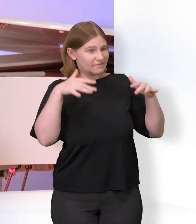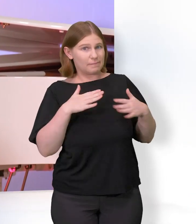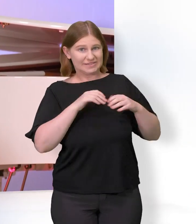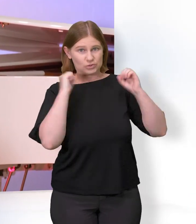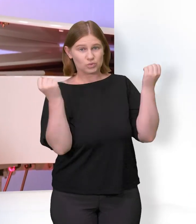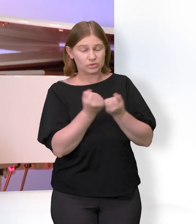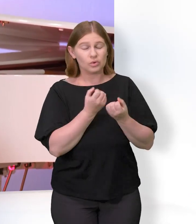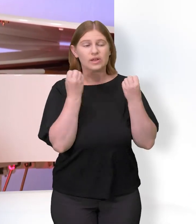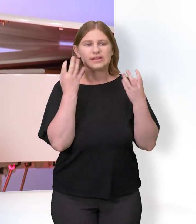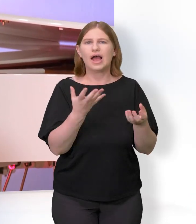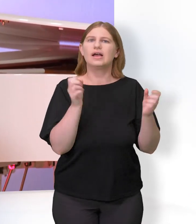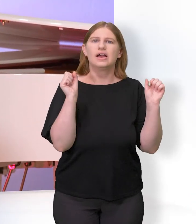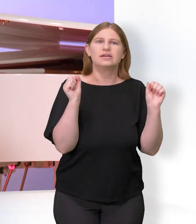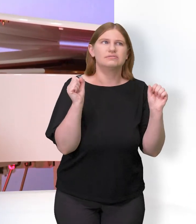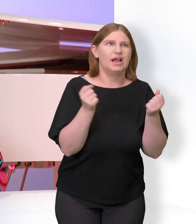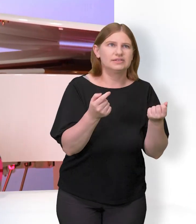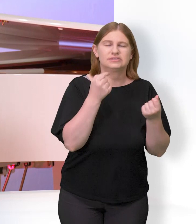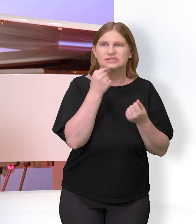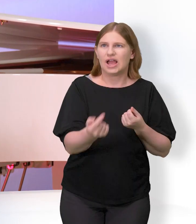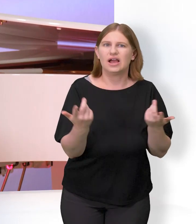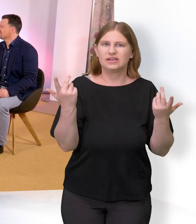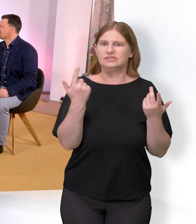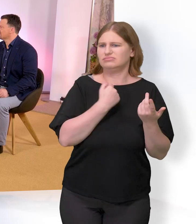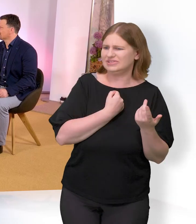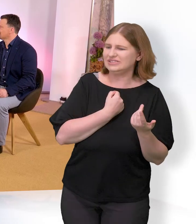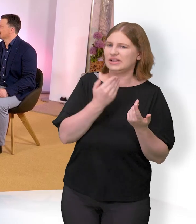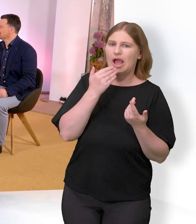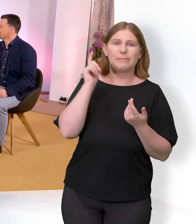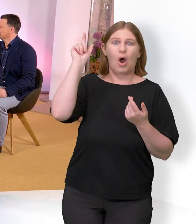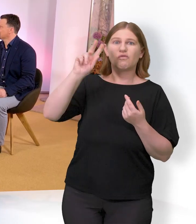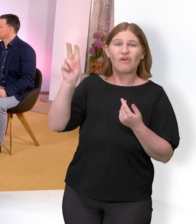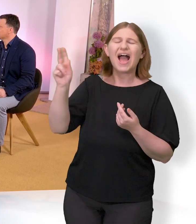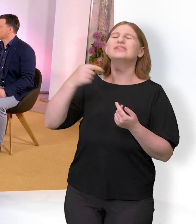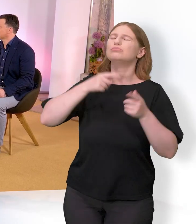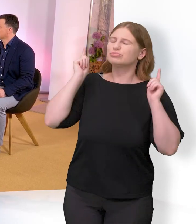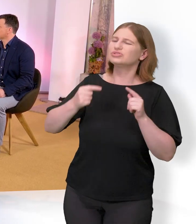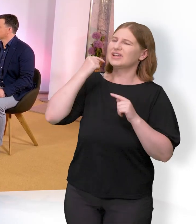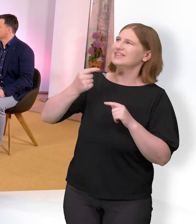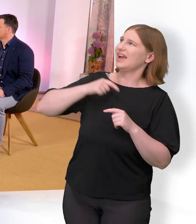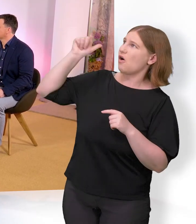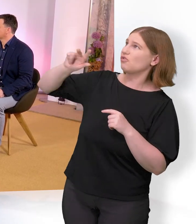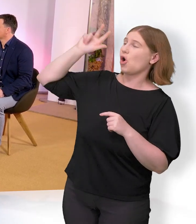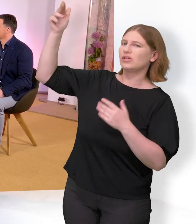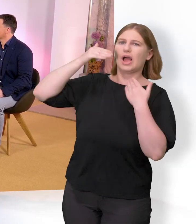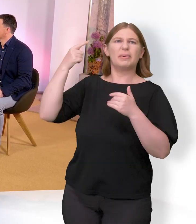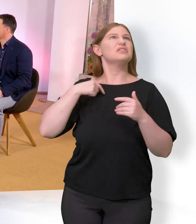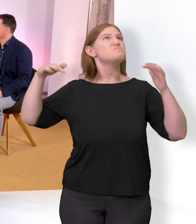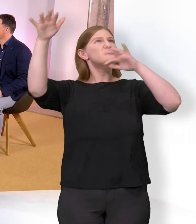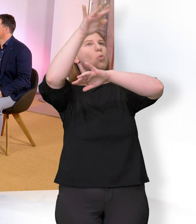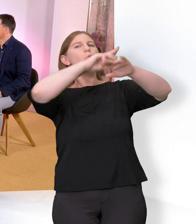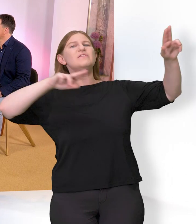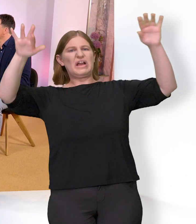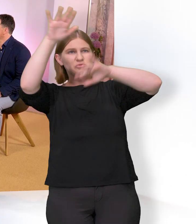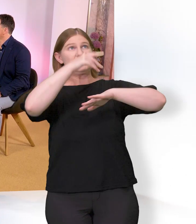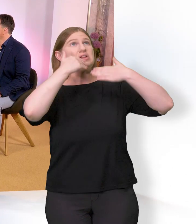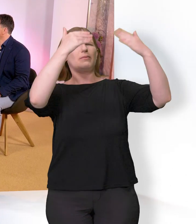kann ich natürlich nicht weglassen, dass ich ihm dankbar bin. Also es ist nicht nur einfach so, ach, ins Universum oder so, sondern ich